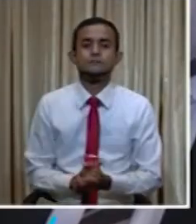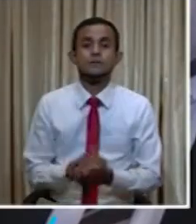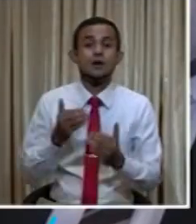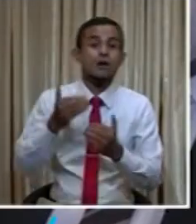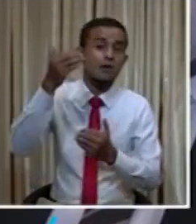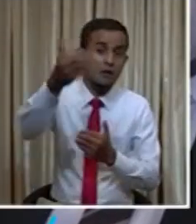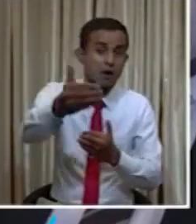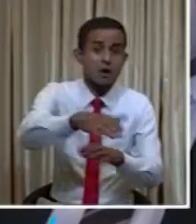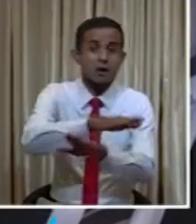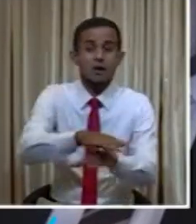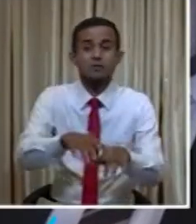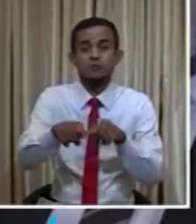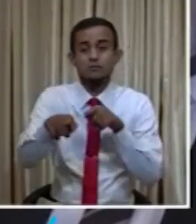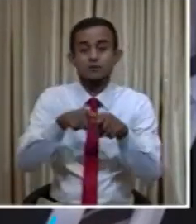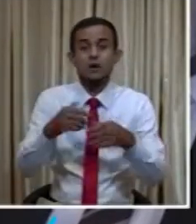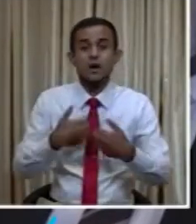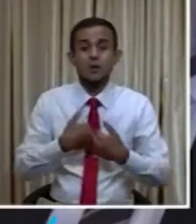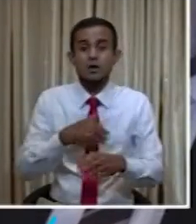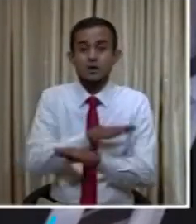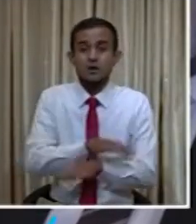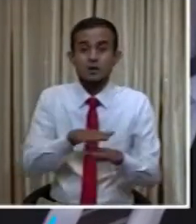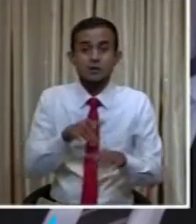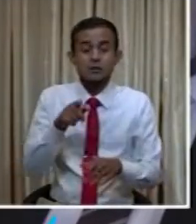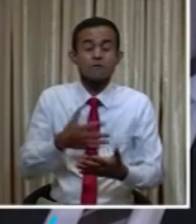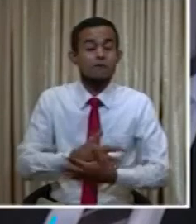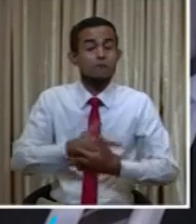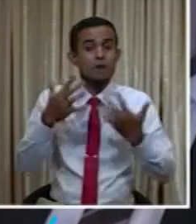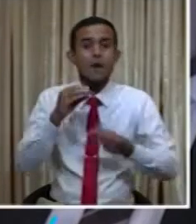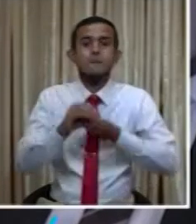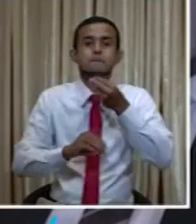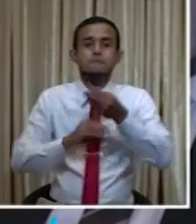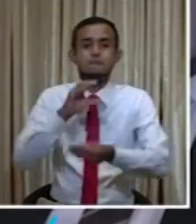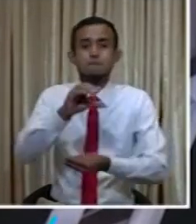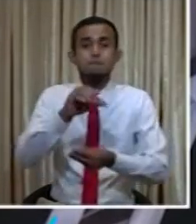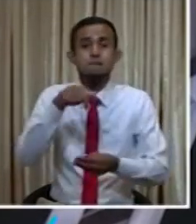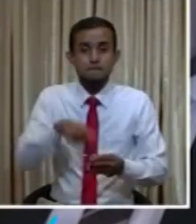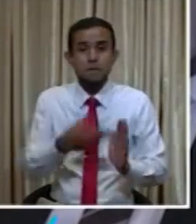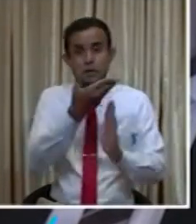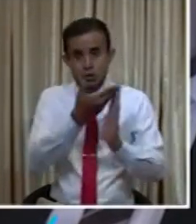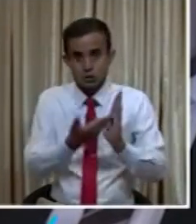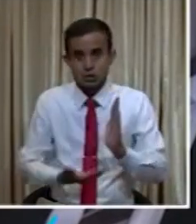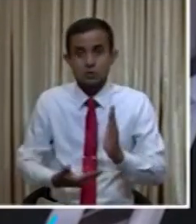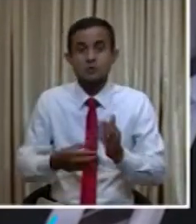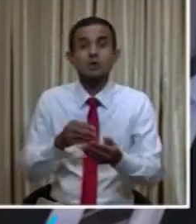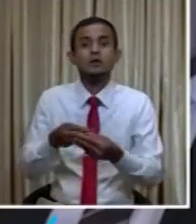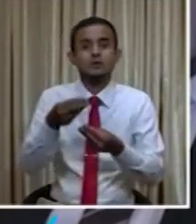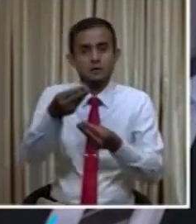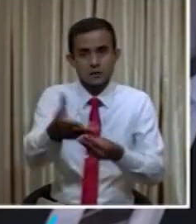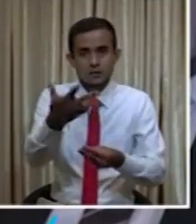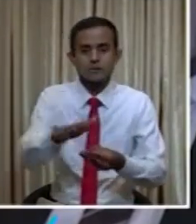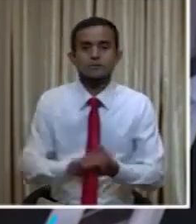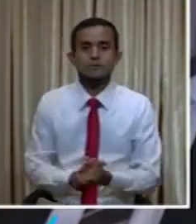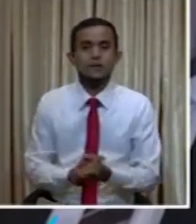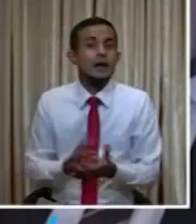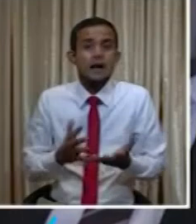අනාගත පරපුර ලෙස අපේ දරුවන් කෙරෙහි විශාල ආයෝජනයක් මේ මගින් තැන්පත් කළද වෙනවා. එය